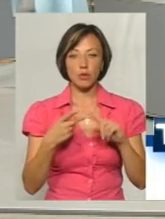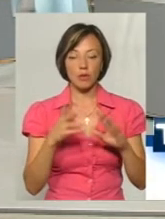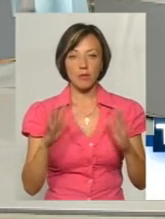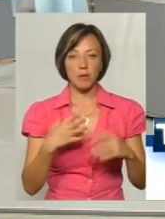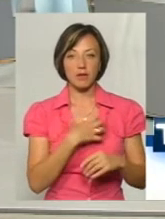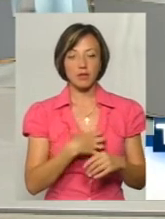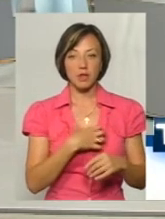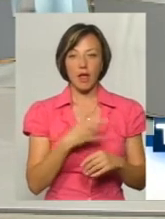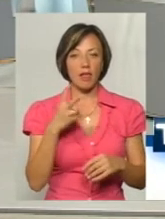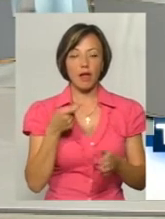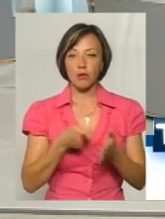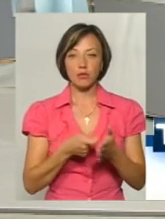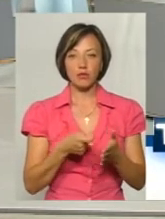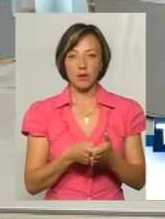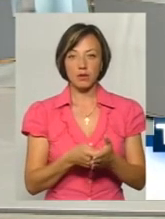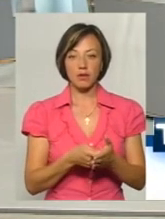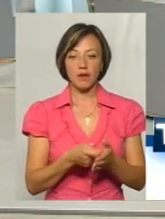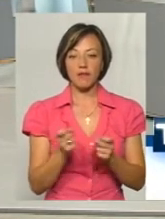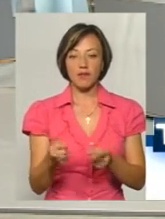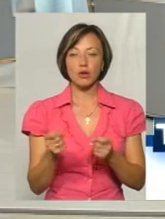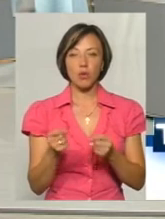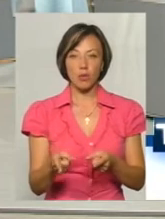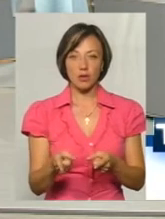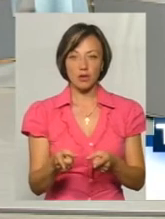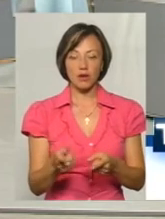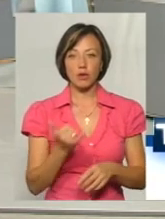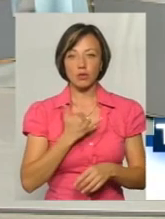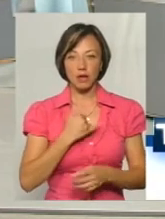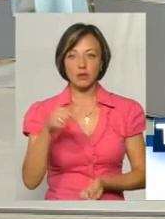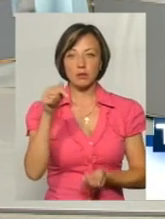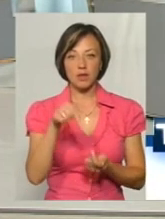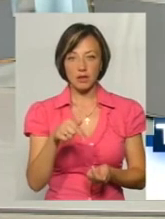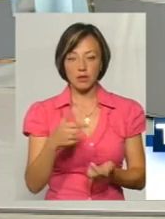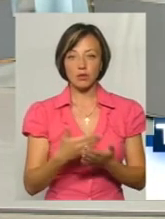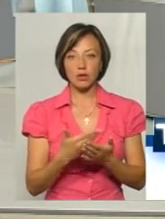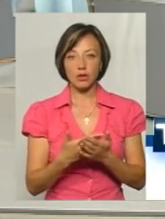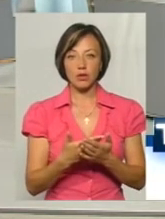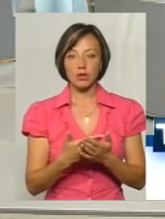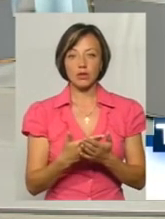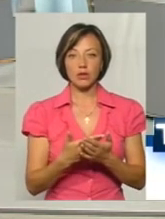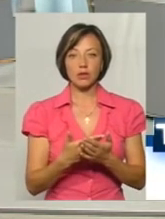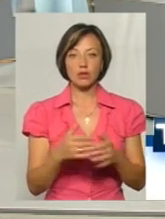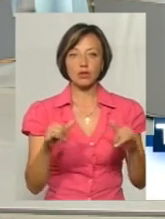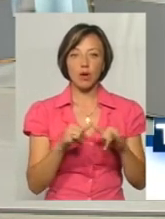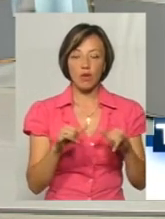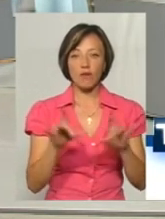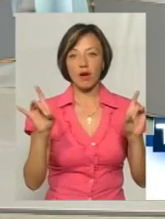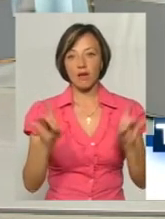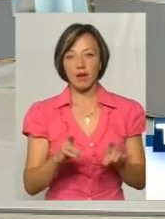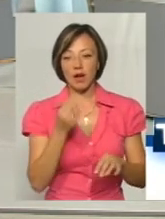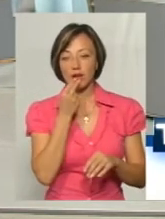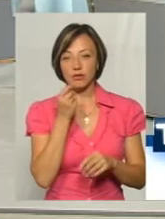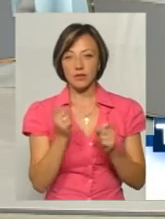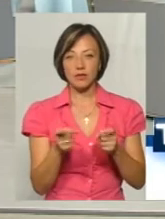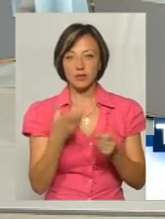досить важливий, не згодовувати харчові відходи. Ну, як в нас прийнято, столовок, з кафешок, харчові